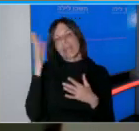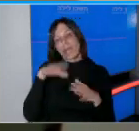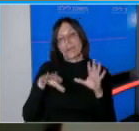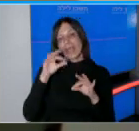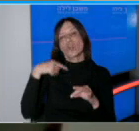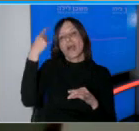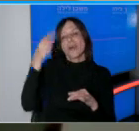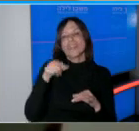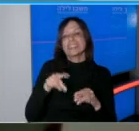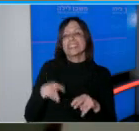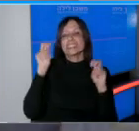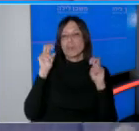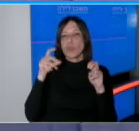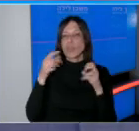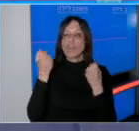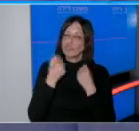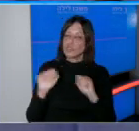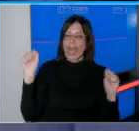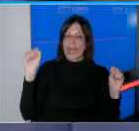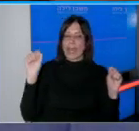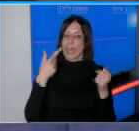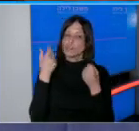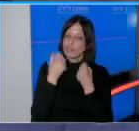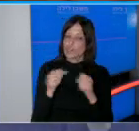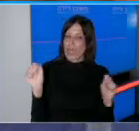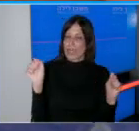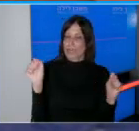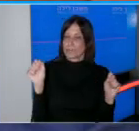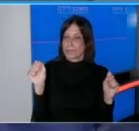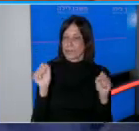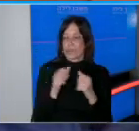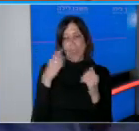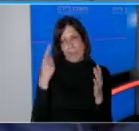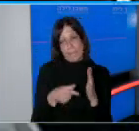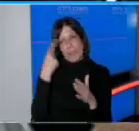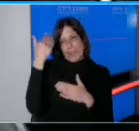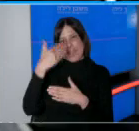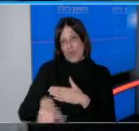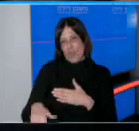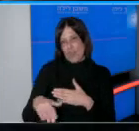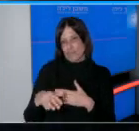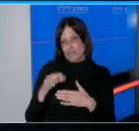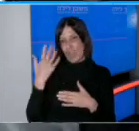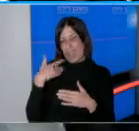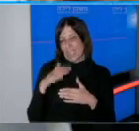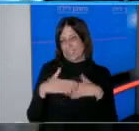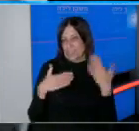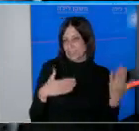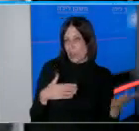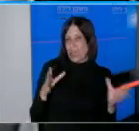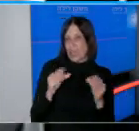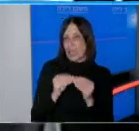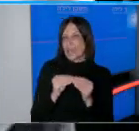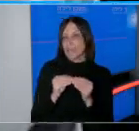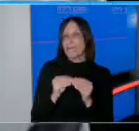בבחירות הבאות, אבל זו הזדמנות להשתחרר, להשתחרר. הפעם האחרונה מבחינתי שהיה פה שמאל, היה עם